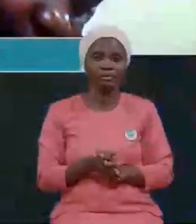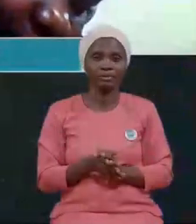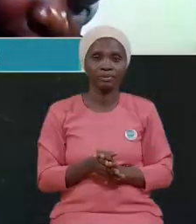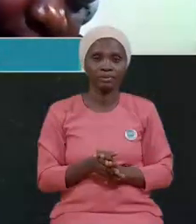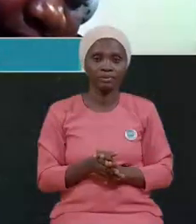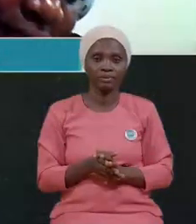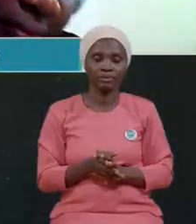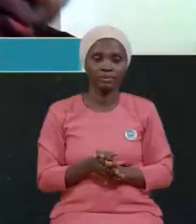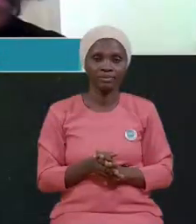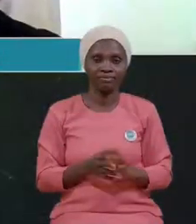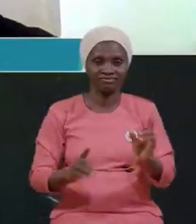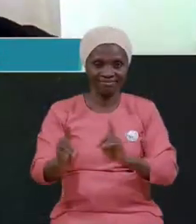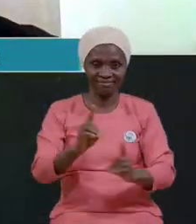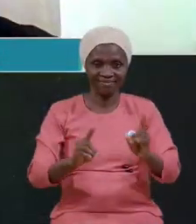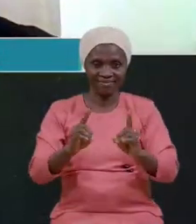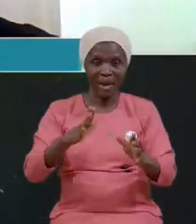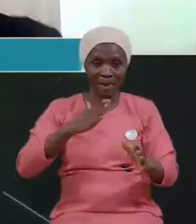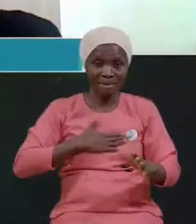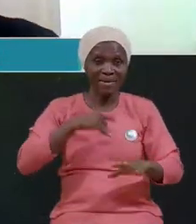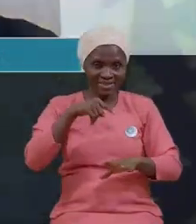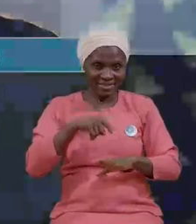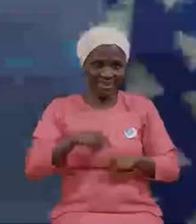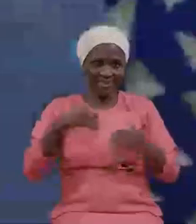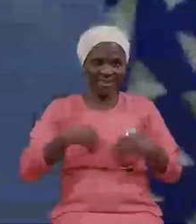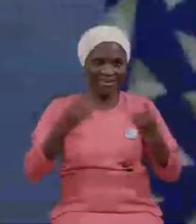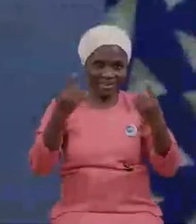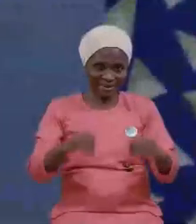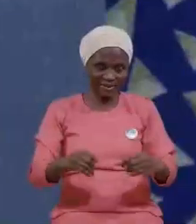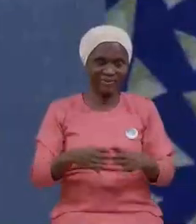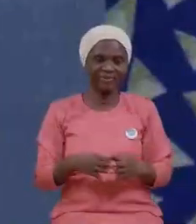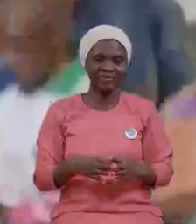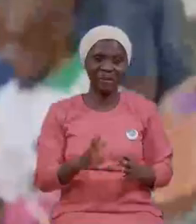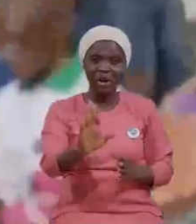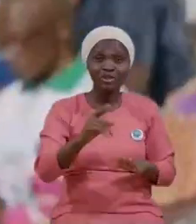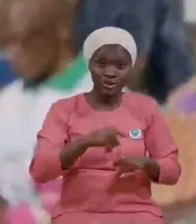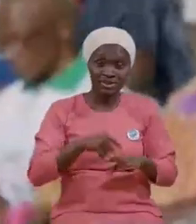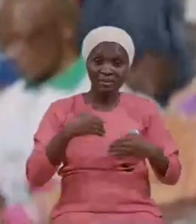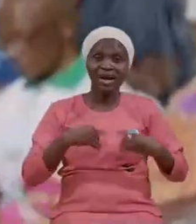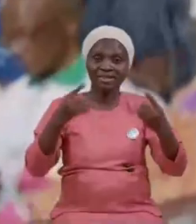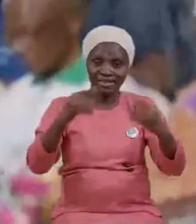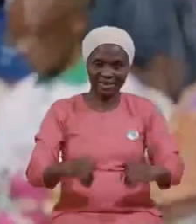Mon heure a sonné. Ton heure a sonné.